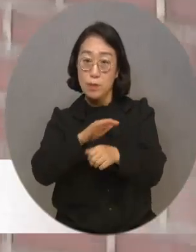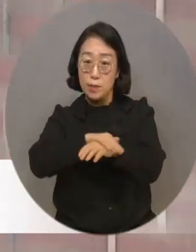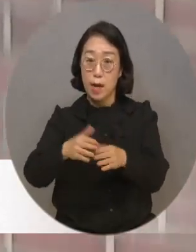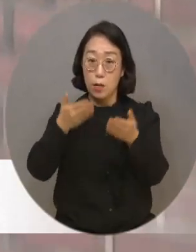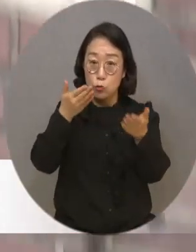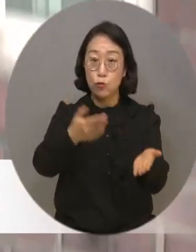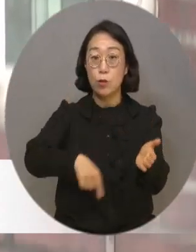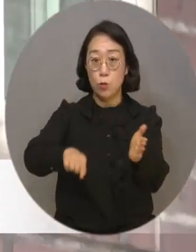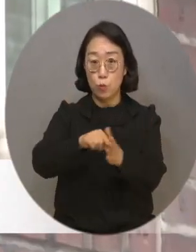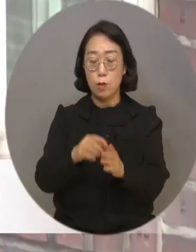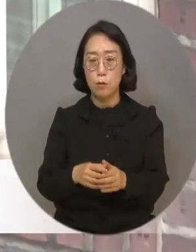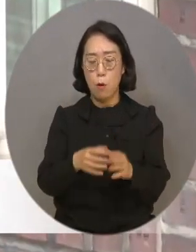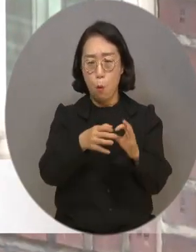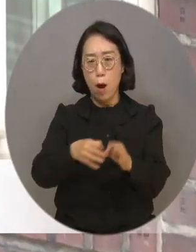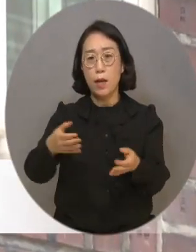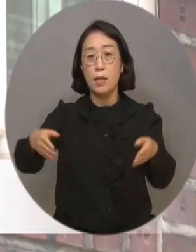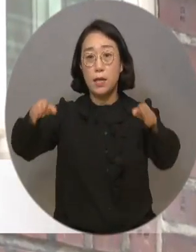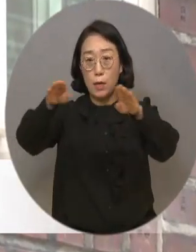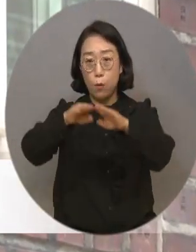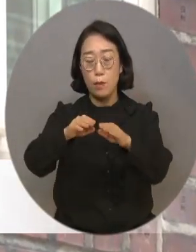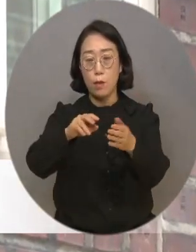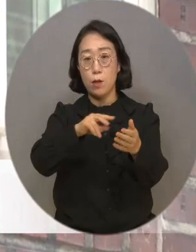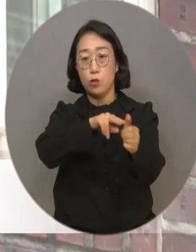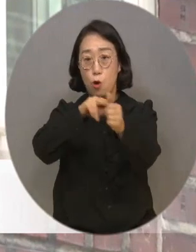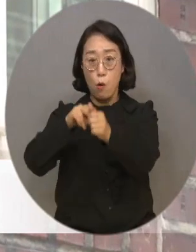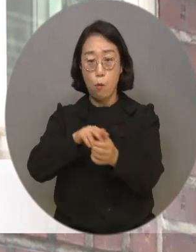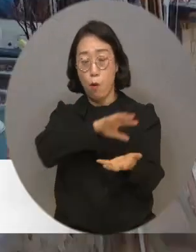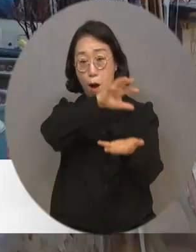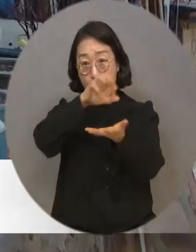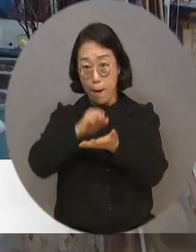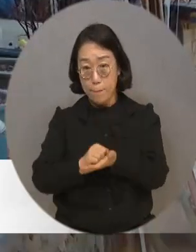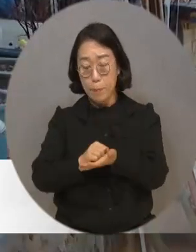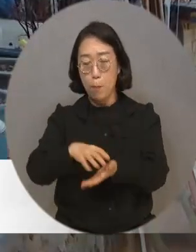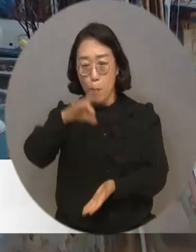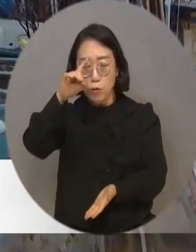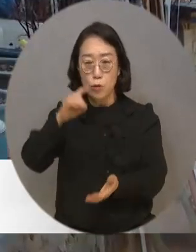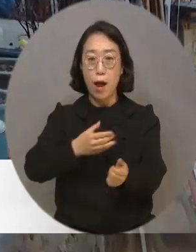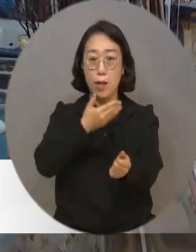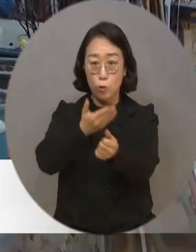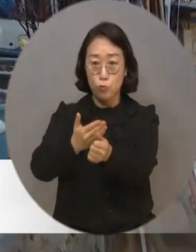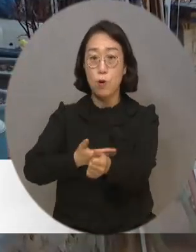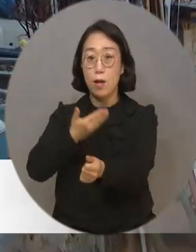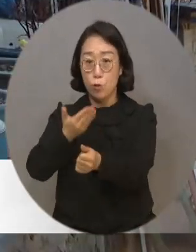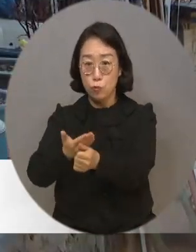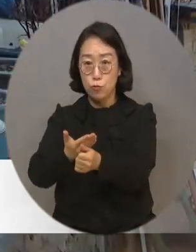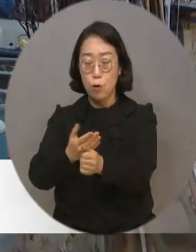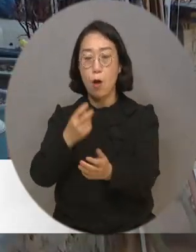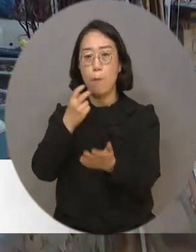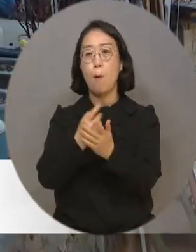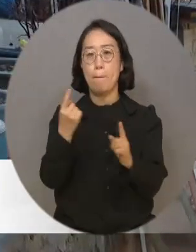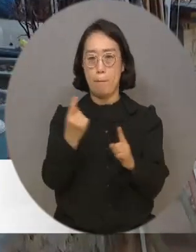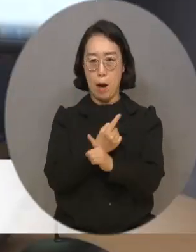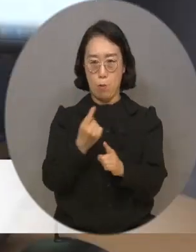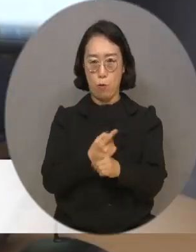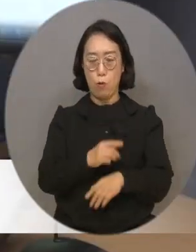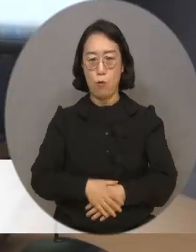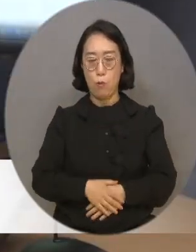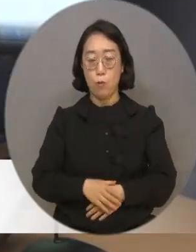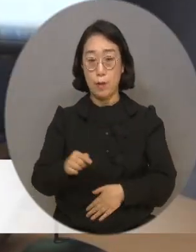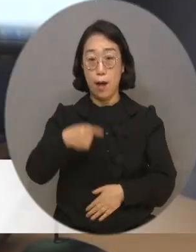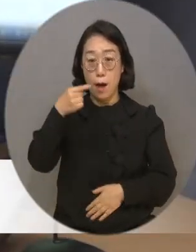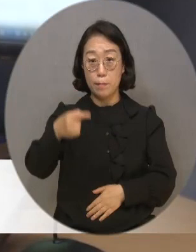위해 관계기관이 관련 정보를 확보해 복지 대상자를 발굴할 수 있도록 제도 개선을 추진합니다.